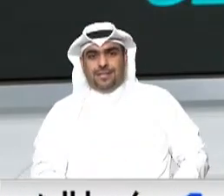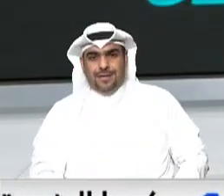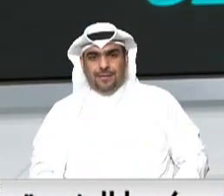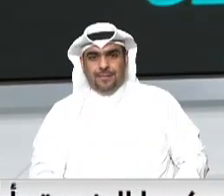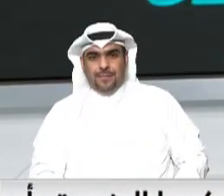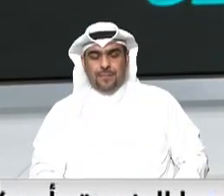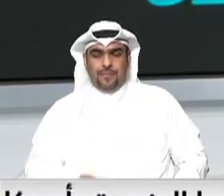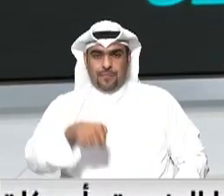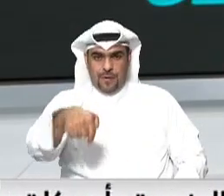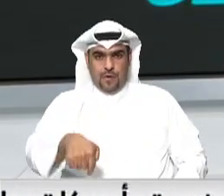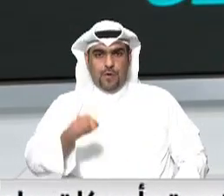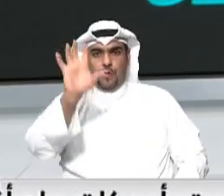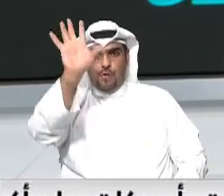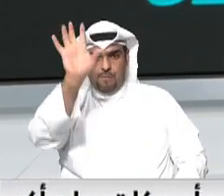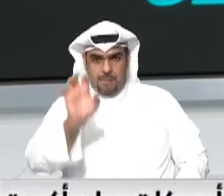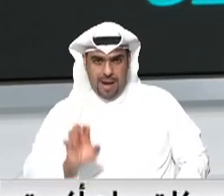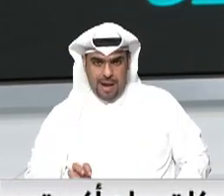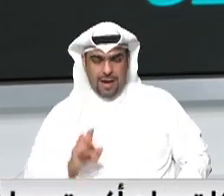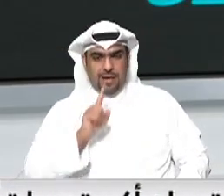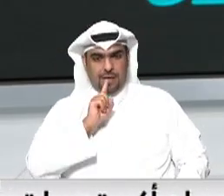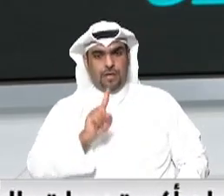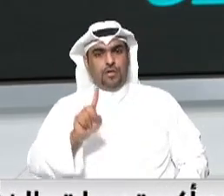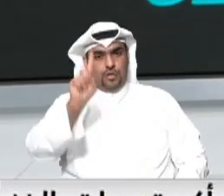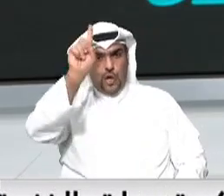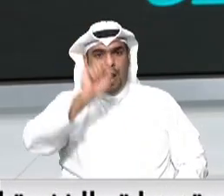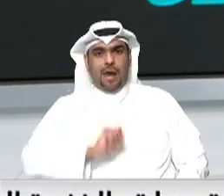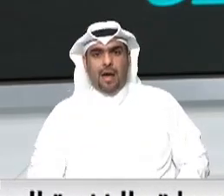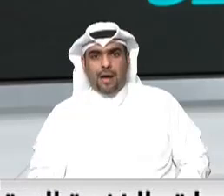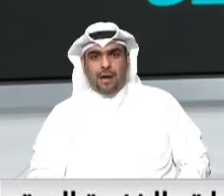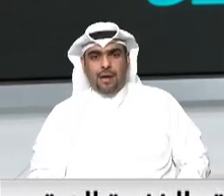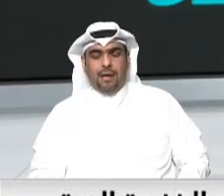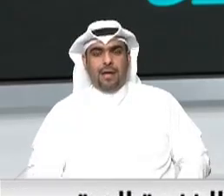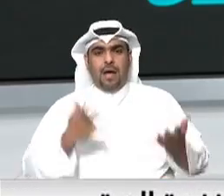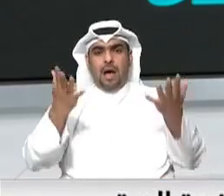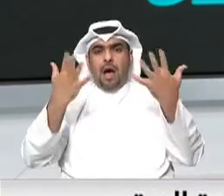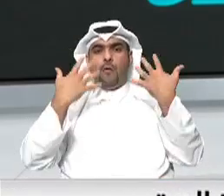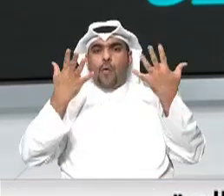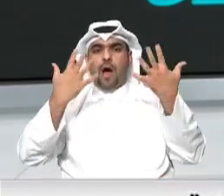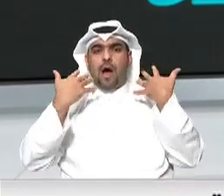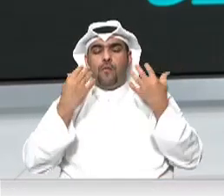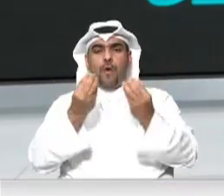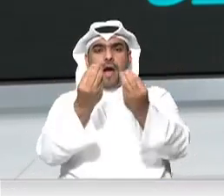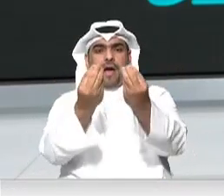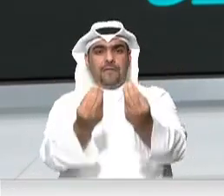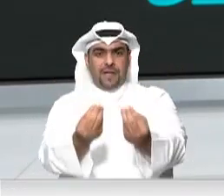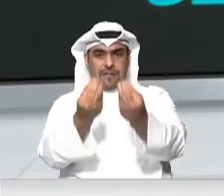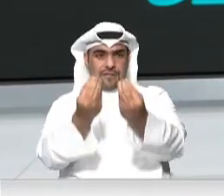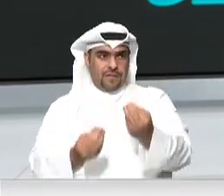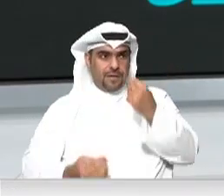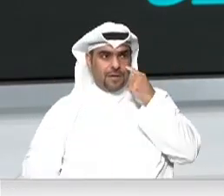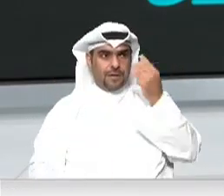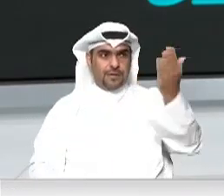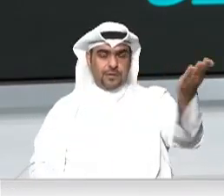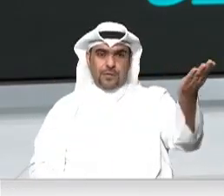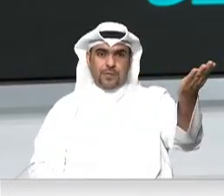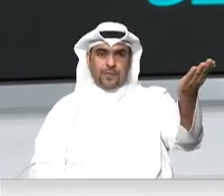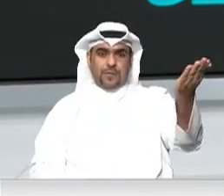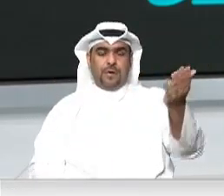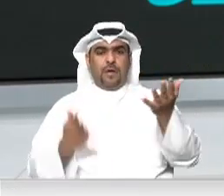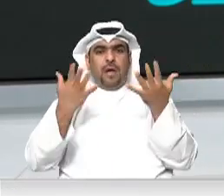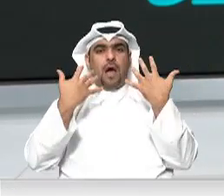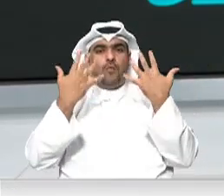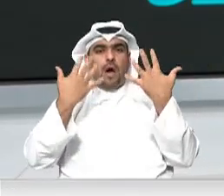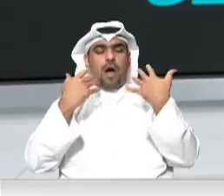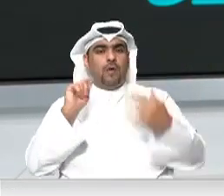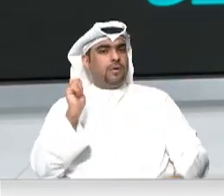في منتصف هذه الليله بمشيئه الله اجواء تميل الى اعتدال في المناطق الغربيه من دوله الكويت المنطقه الصحراويه 16